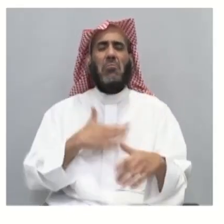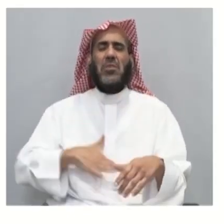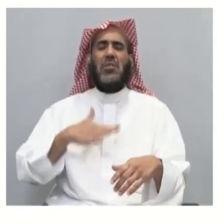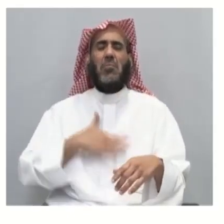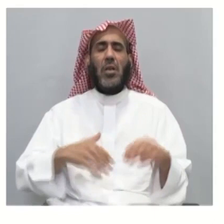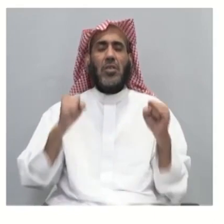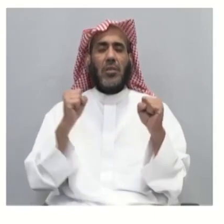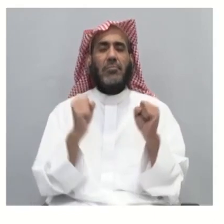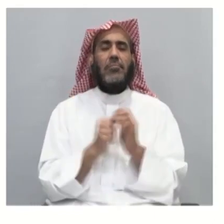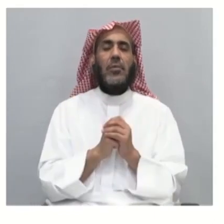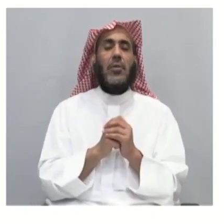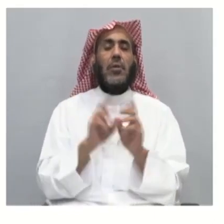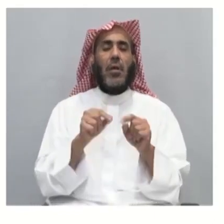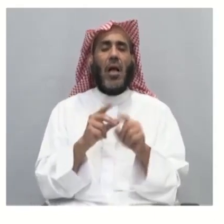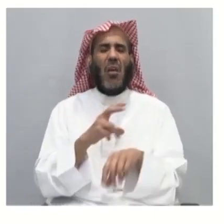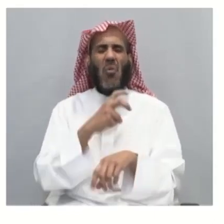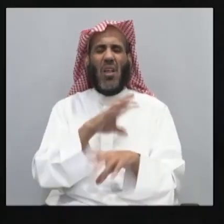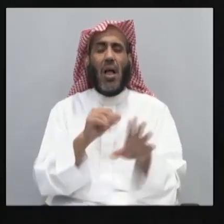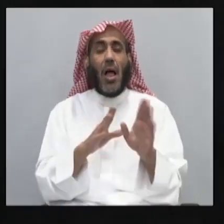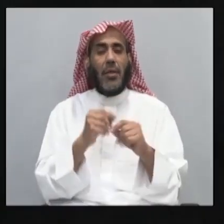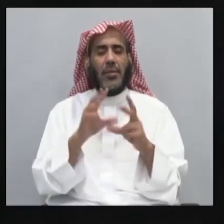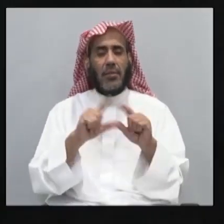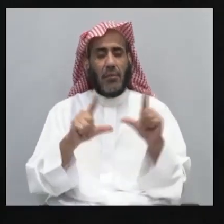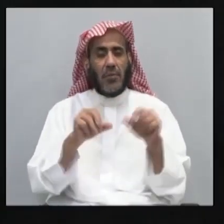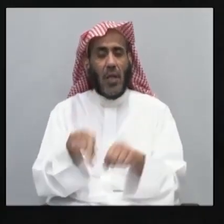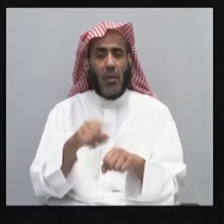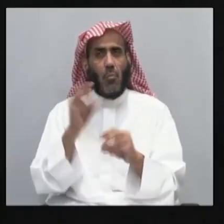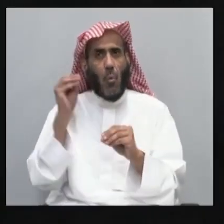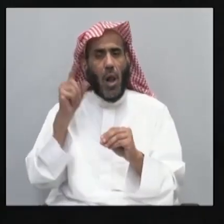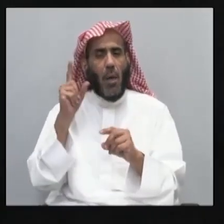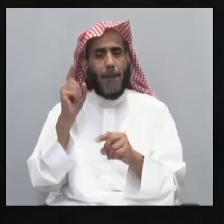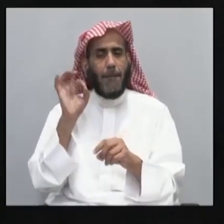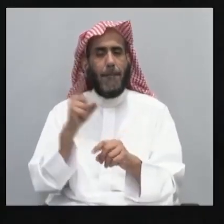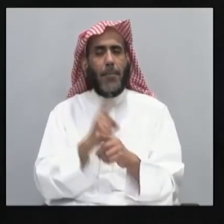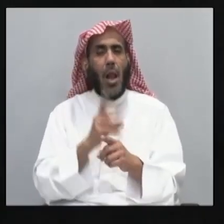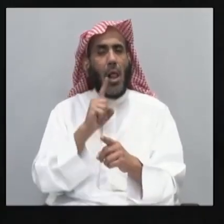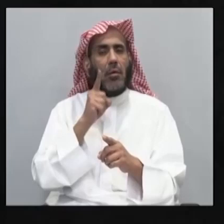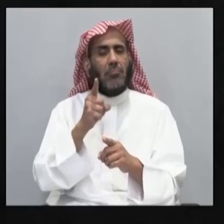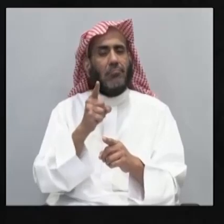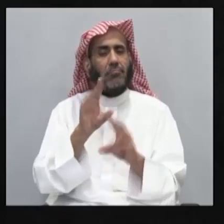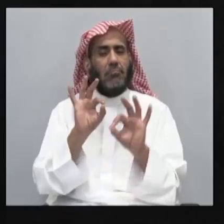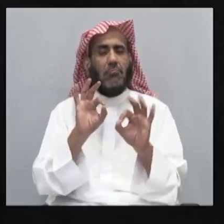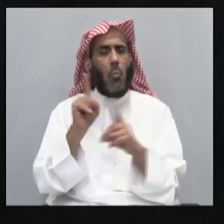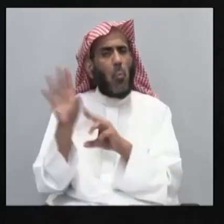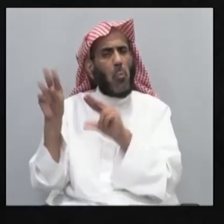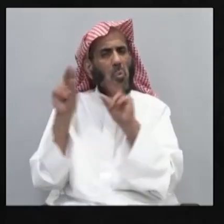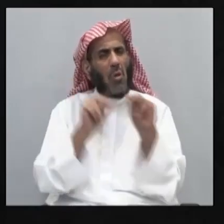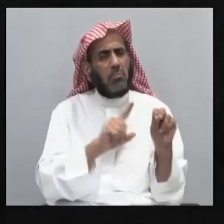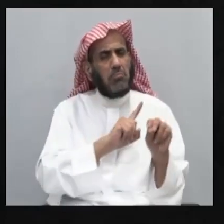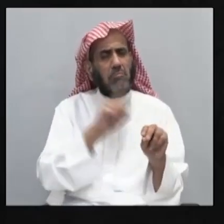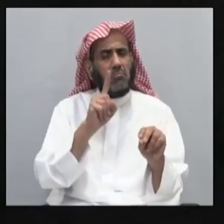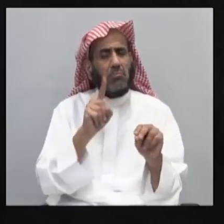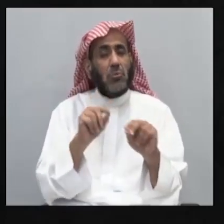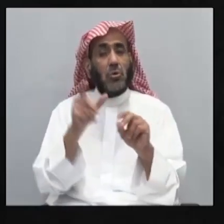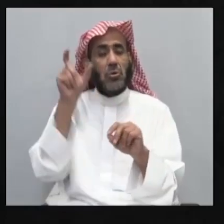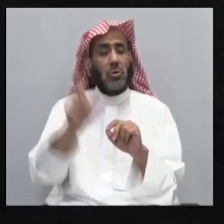الشدائد اذا هذه تفصيلات واعيد واذكر بانك يعني لست حكرا على ما ذكرناه لا يمكن ان تكون مثلا